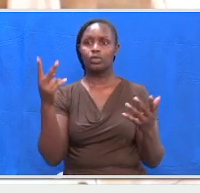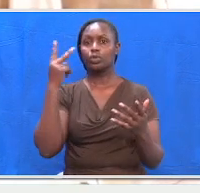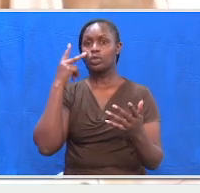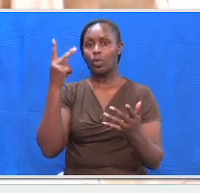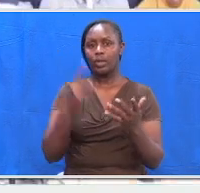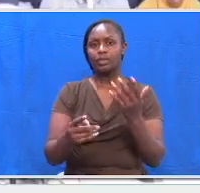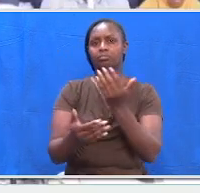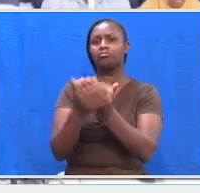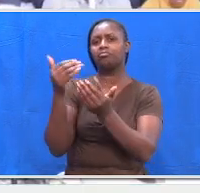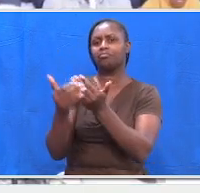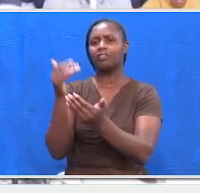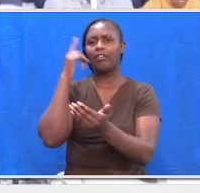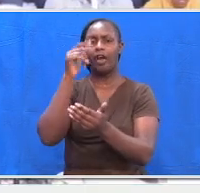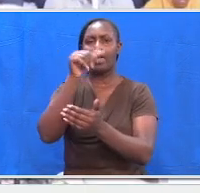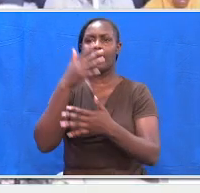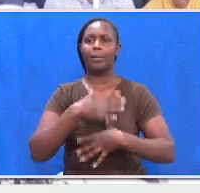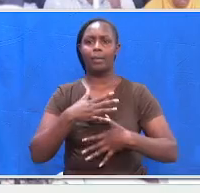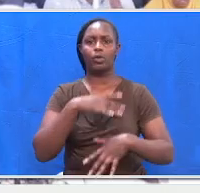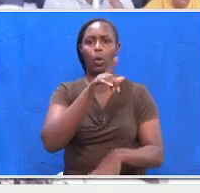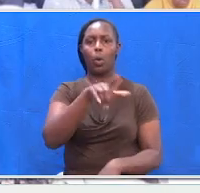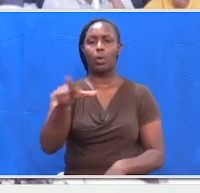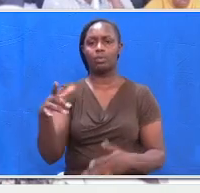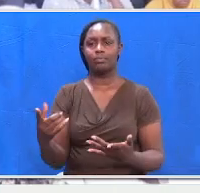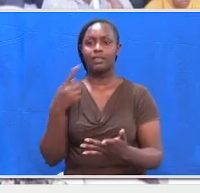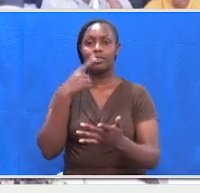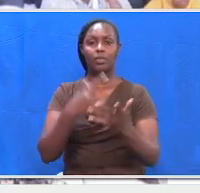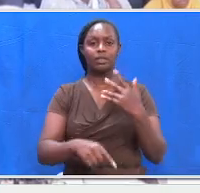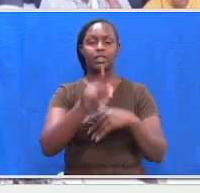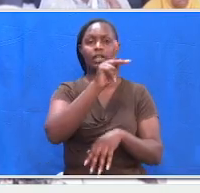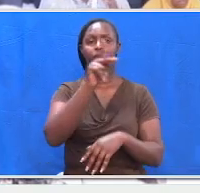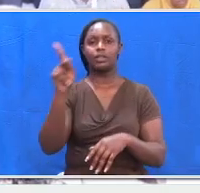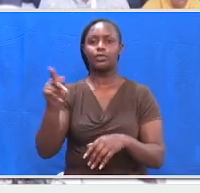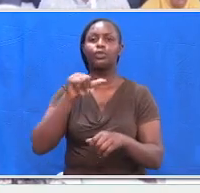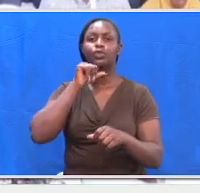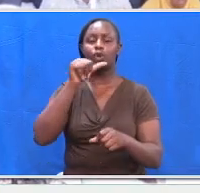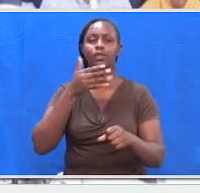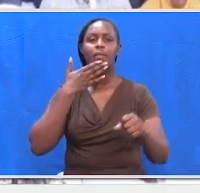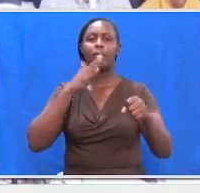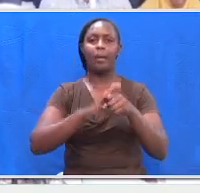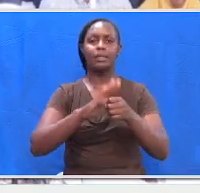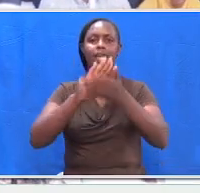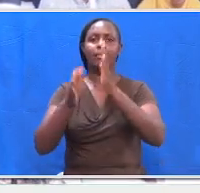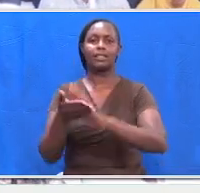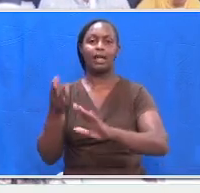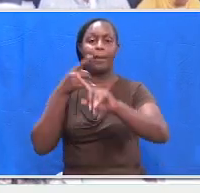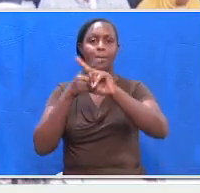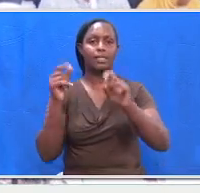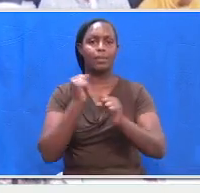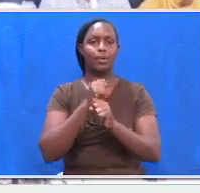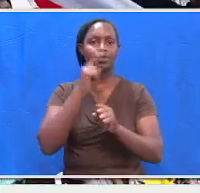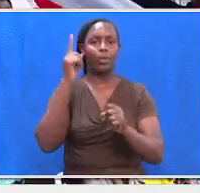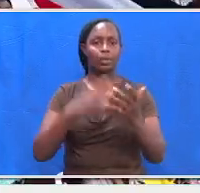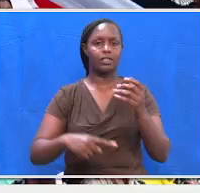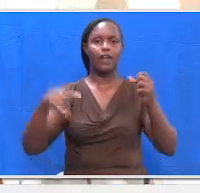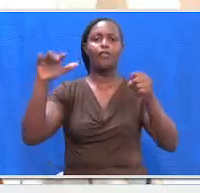huku, wengine wako chini. Wamehimiza utawala wa Kenya Kwanza kutotoa ahadi za bure ila kuhakikisha utekelezaji kamili